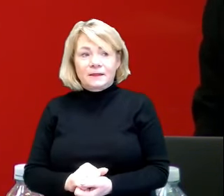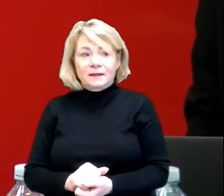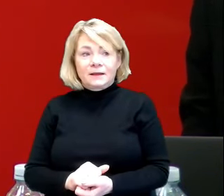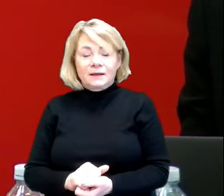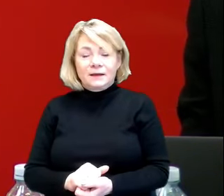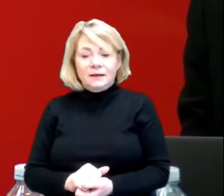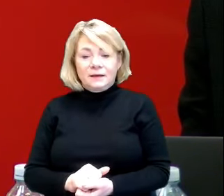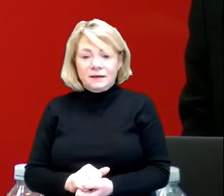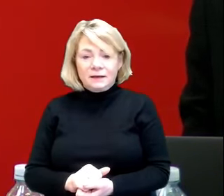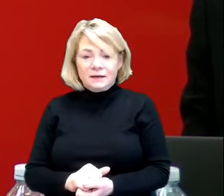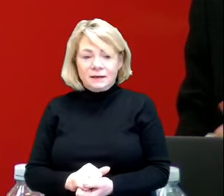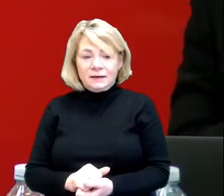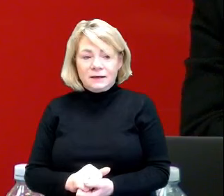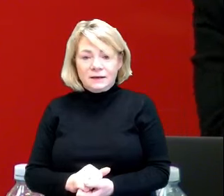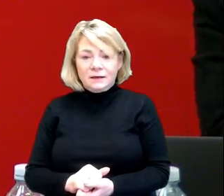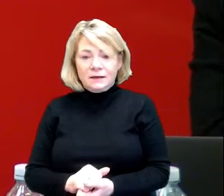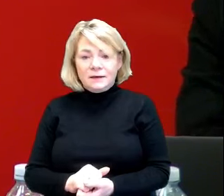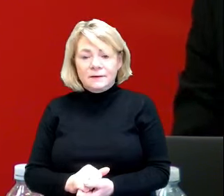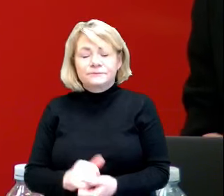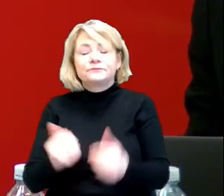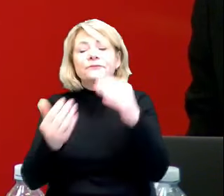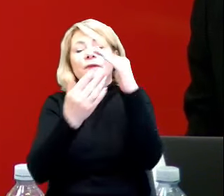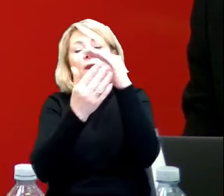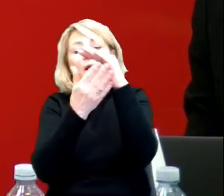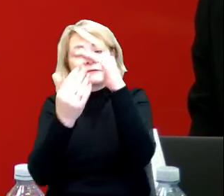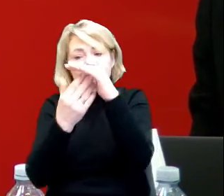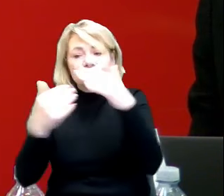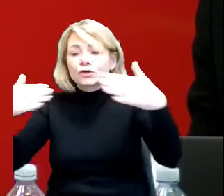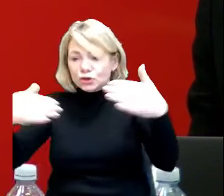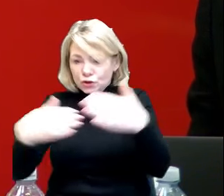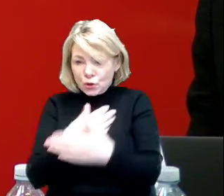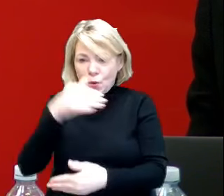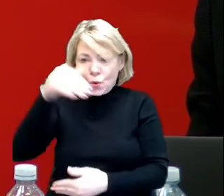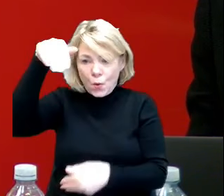tai kviečiu dar syį tada balsuoti